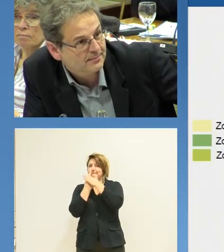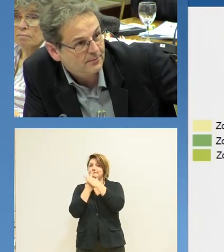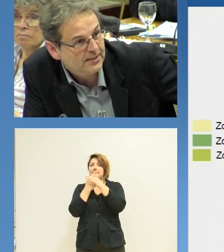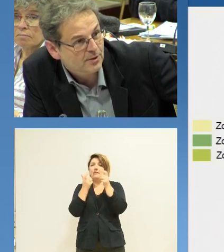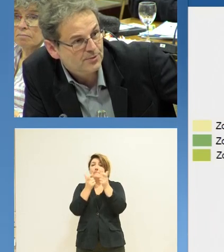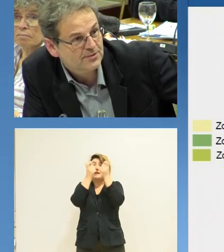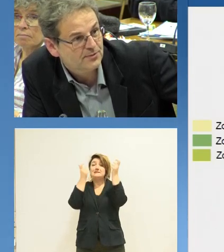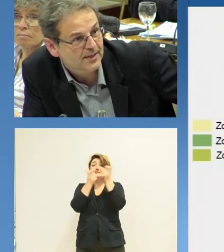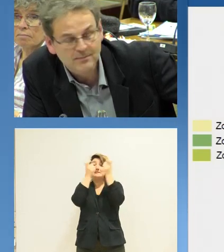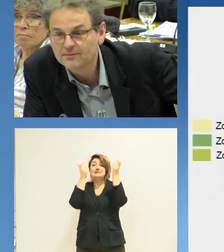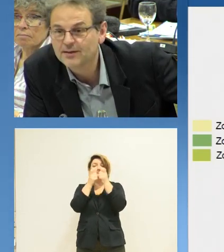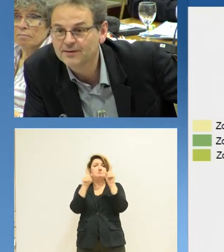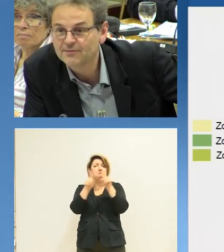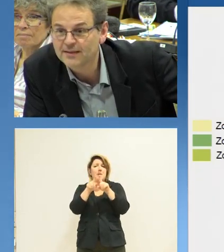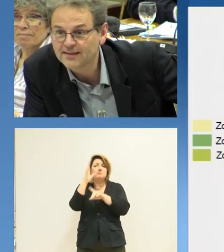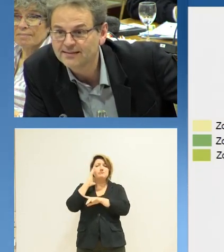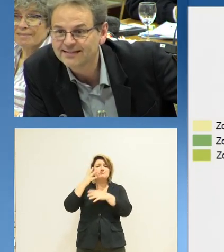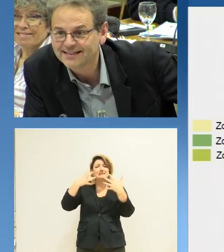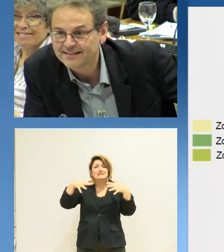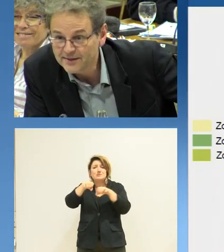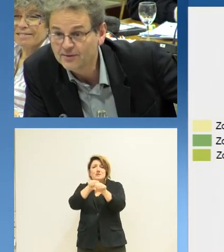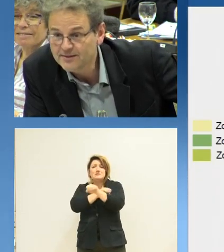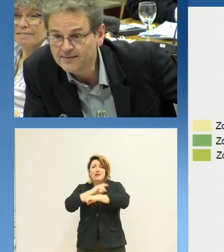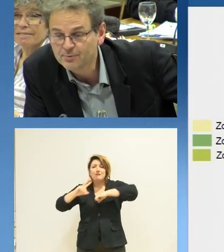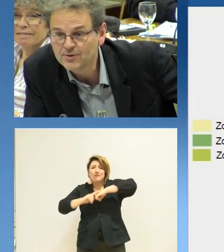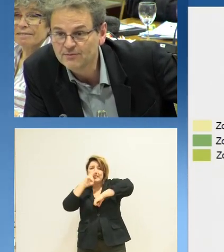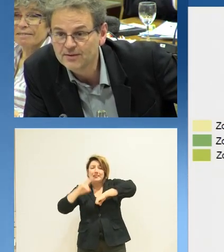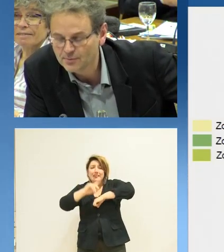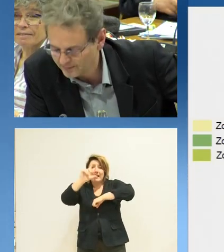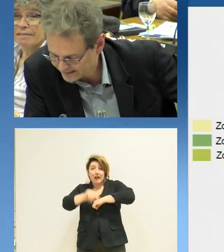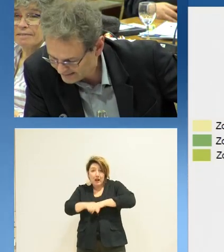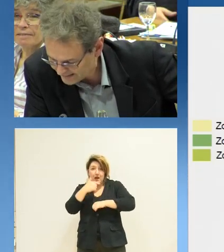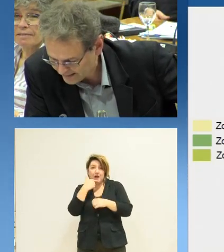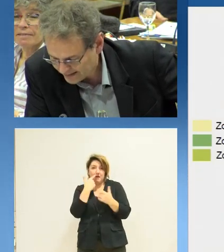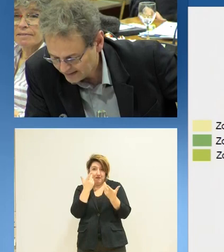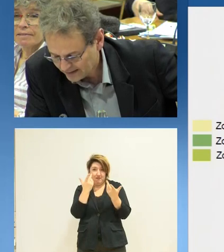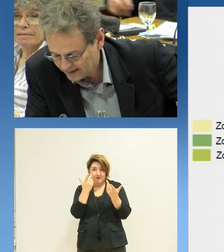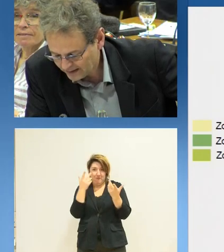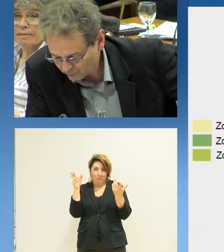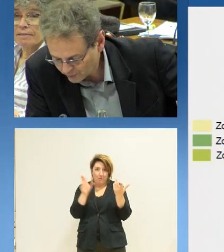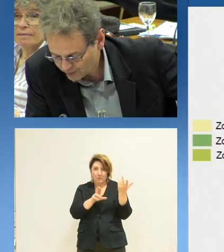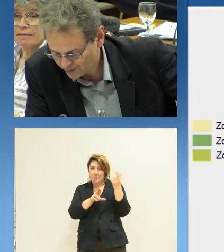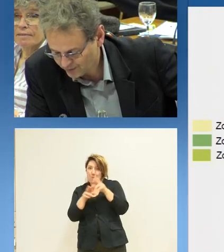bastille oui comme au 19e où il y avait des vignes d'ailleurs il y a des projets de vigne sur la bastille et est donc